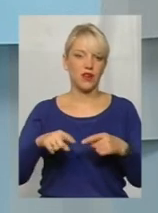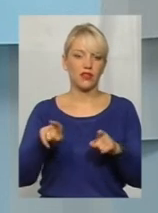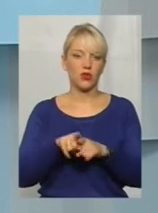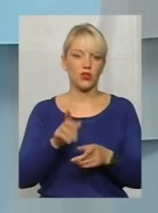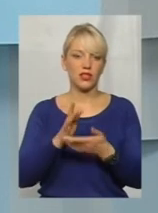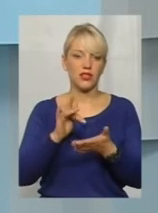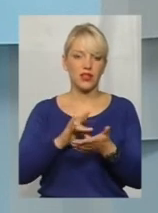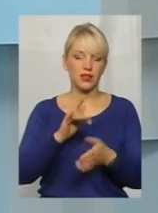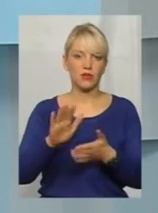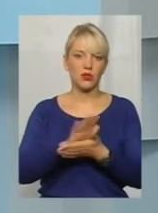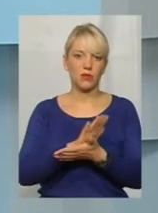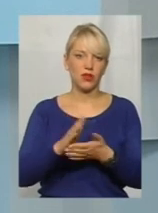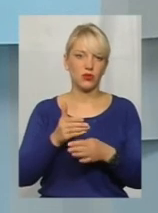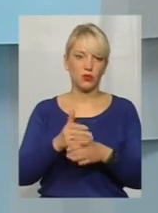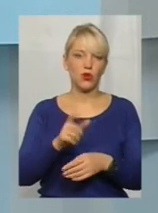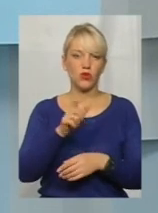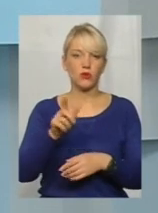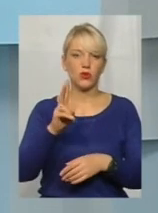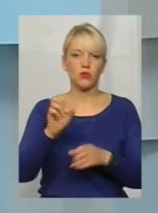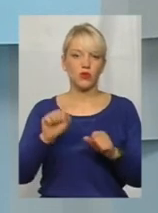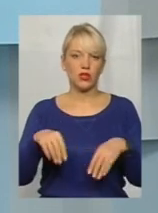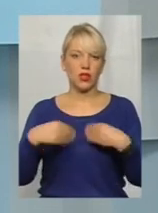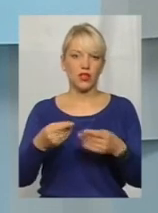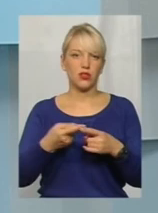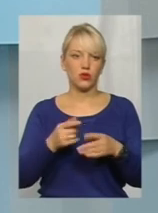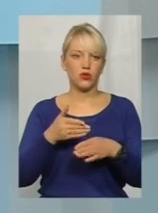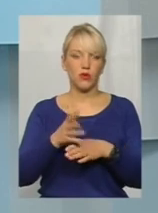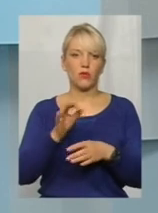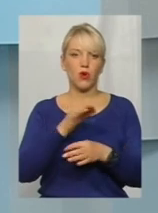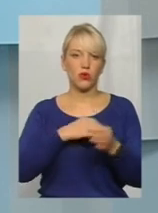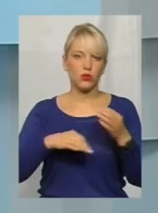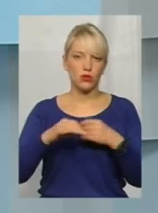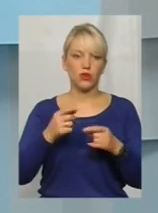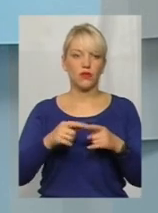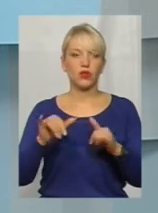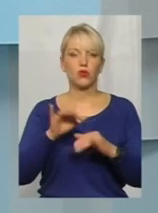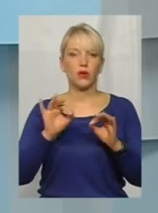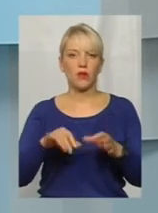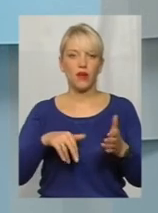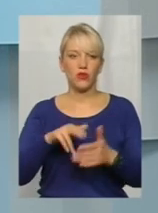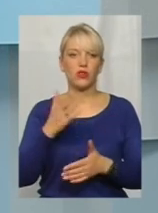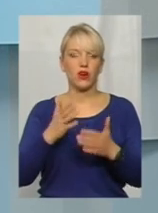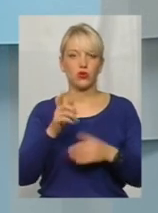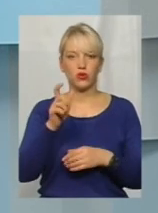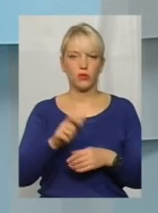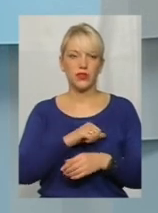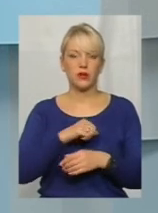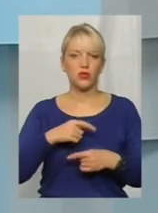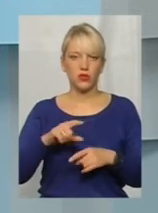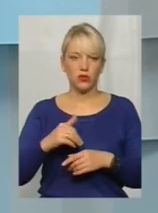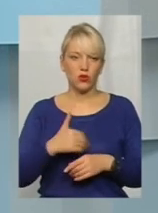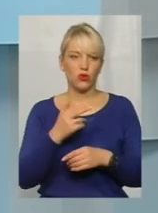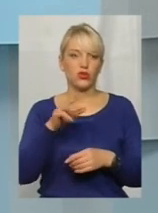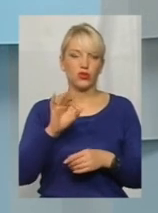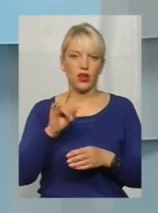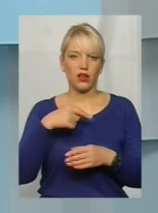допомоги, особи зможуть їй надати правову допомогу, проконсультувати, куди правильно йти. Якщо особа хоче самостійно, то, як я вже